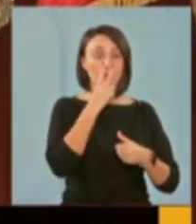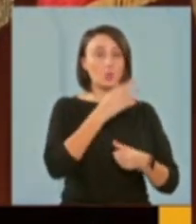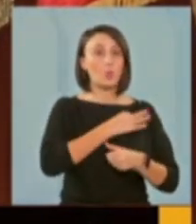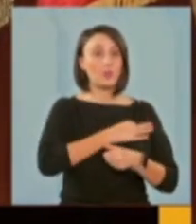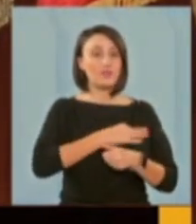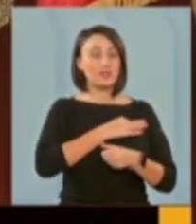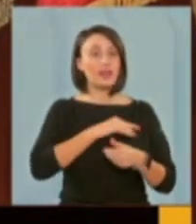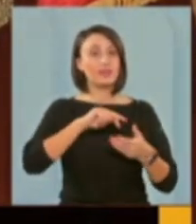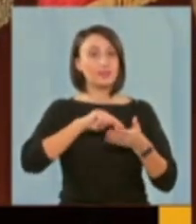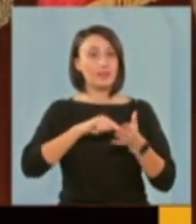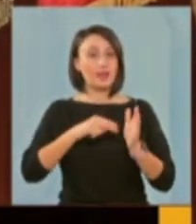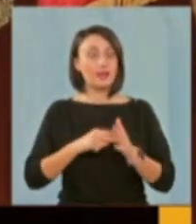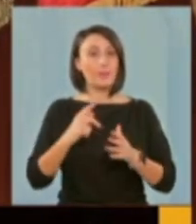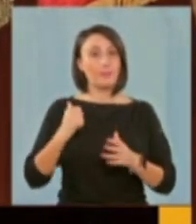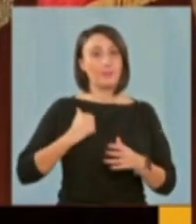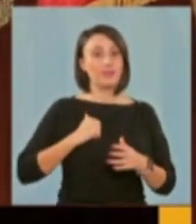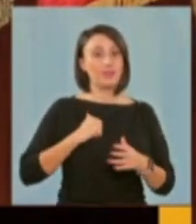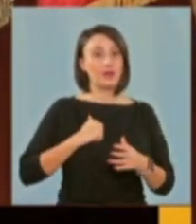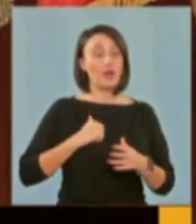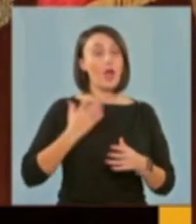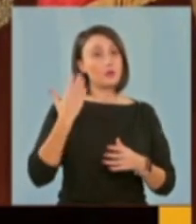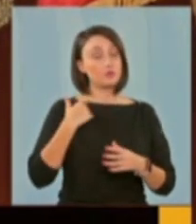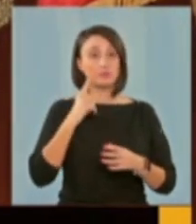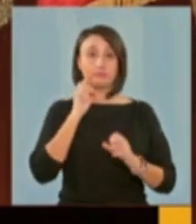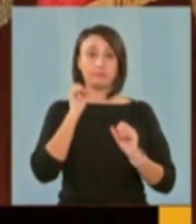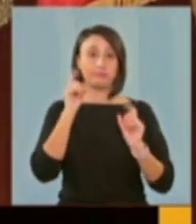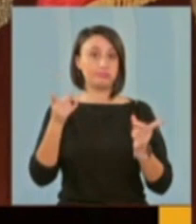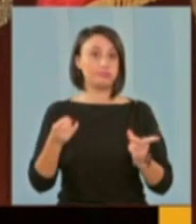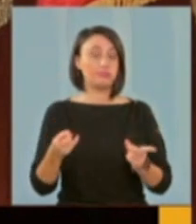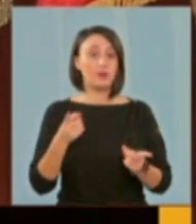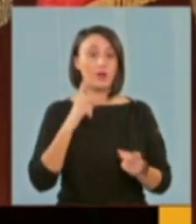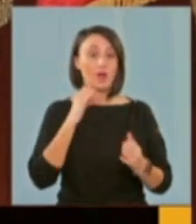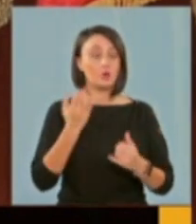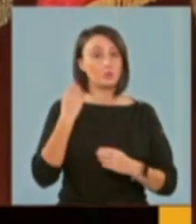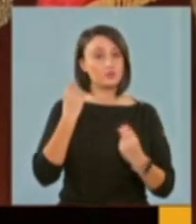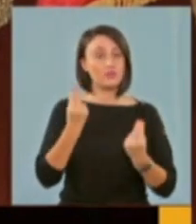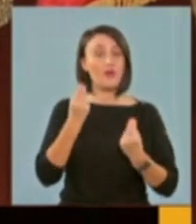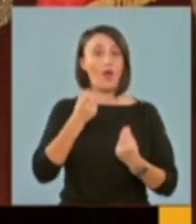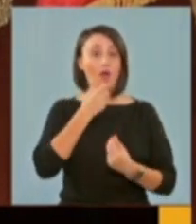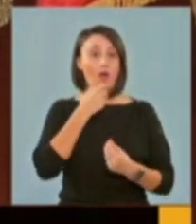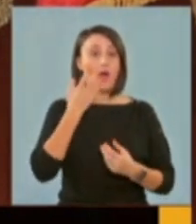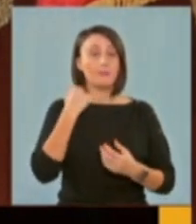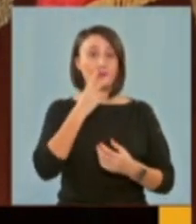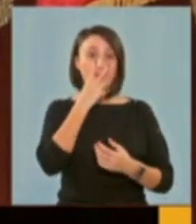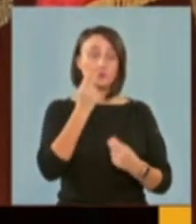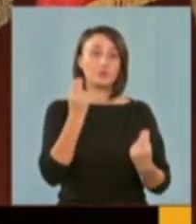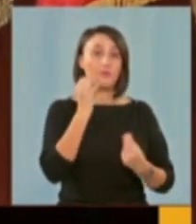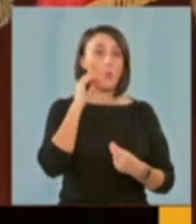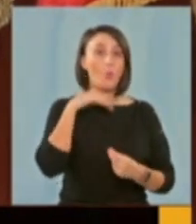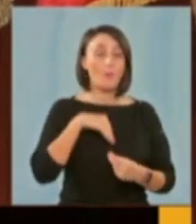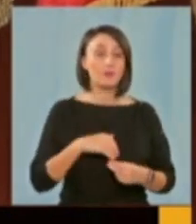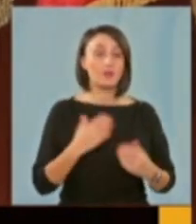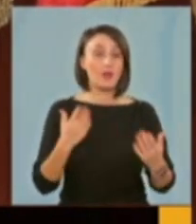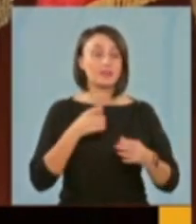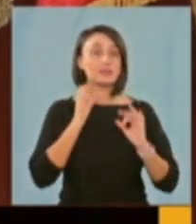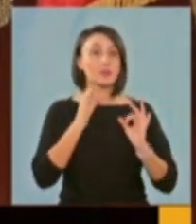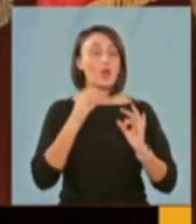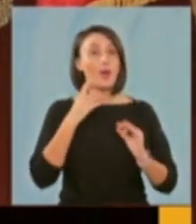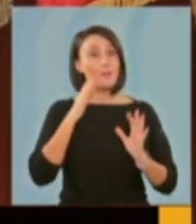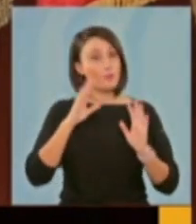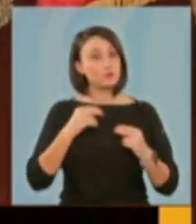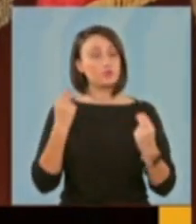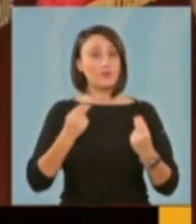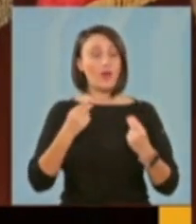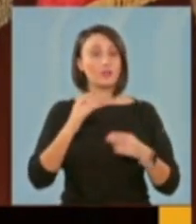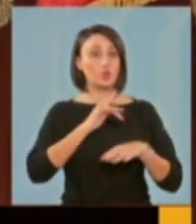Universitatea Tehnică Militară. Am fost foarte impresionat aici, acum câțiva ani. Am văzut niște oameni speciale. Am mai avut și